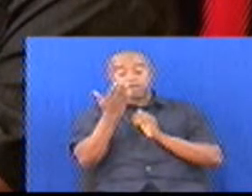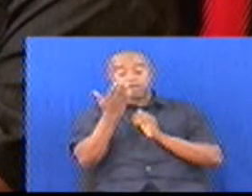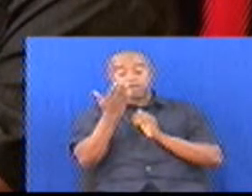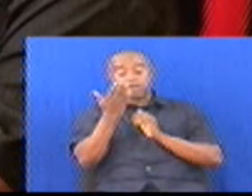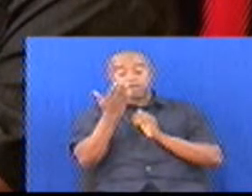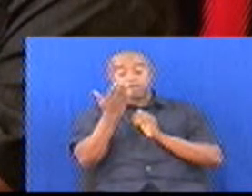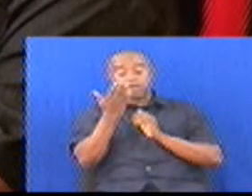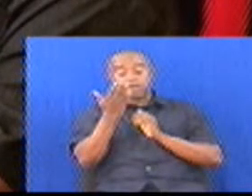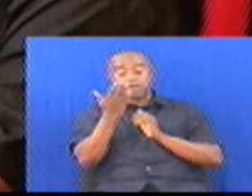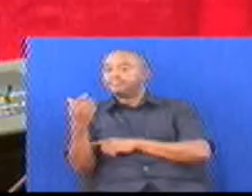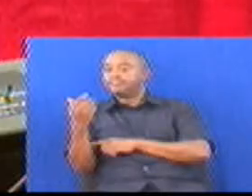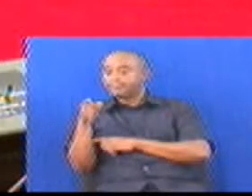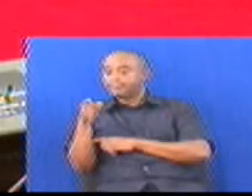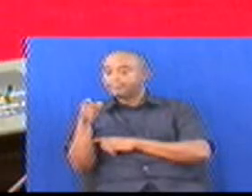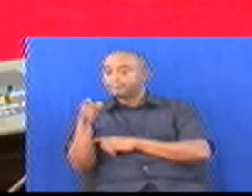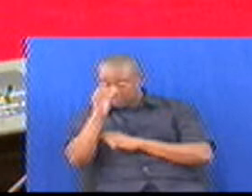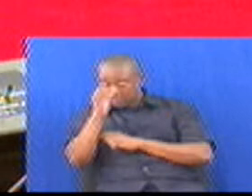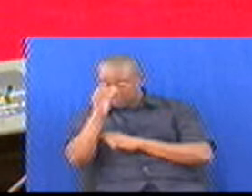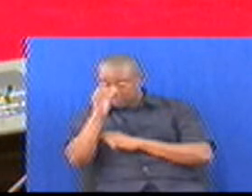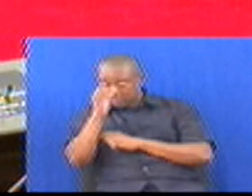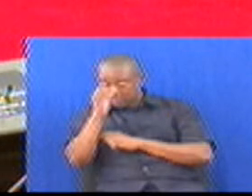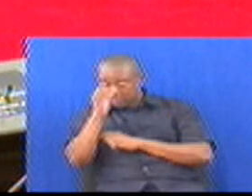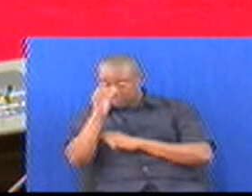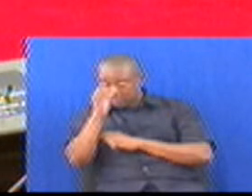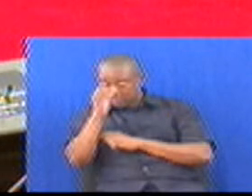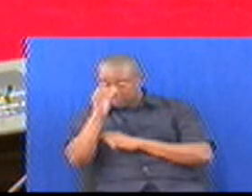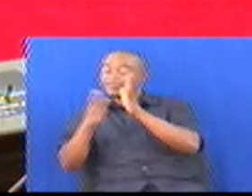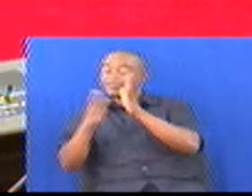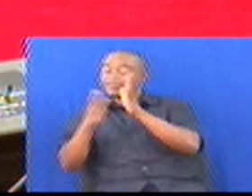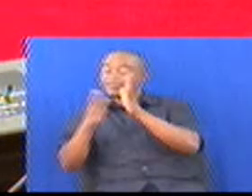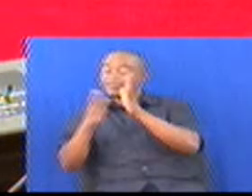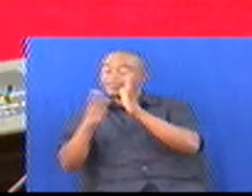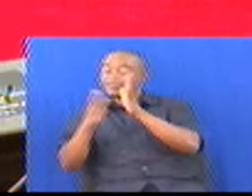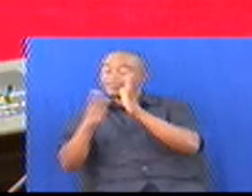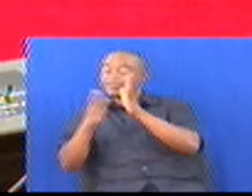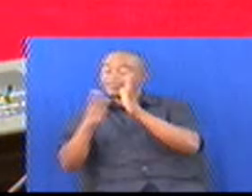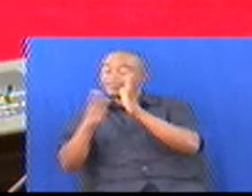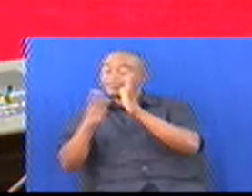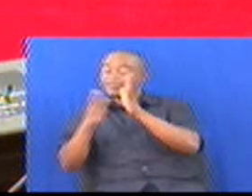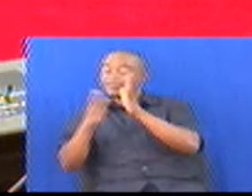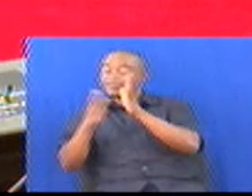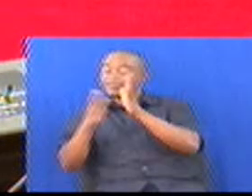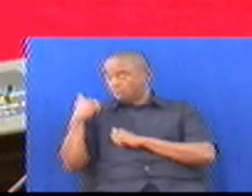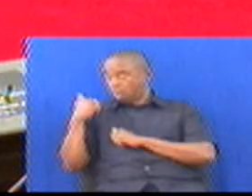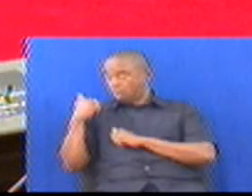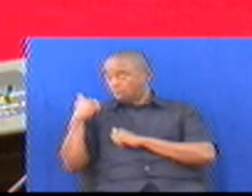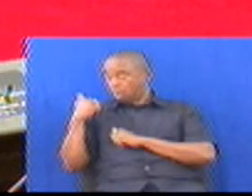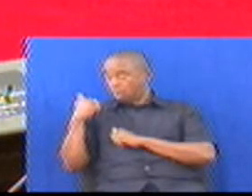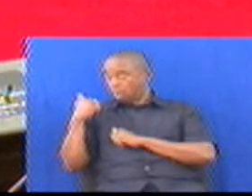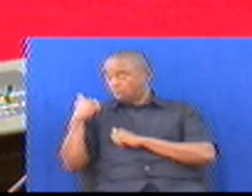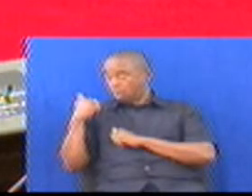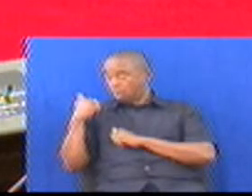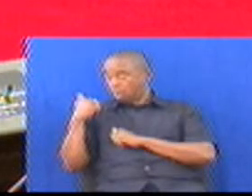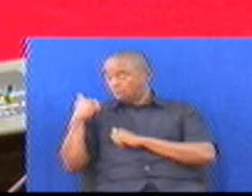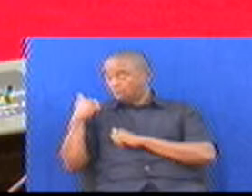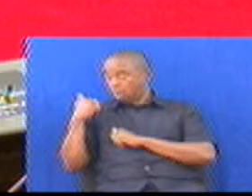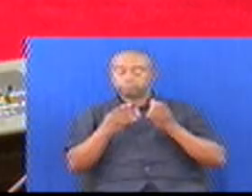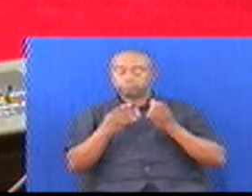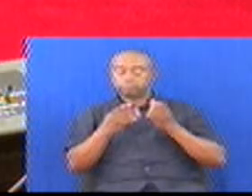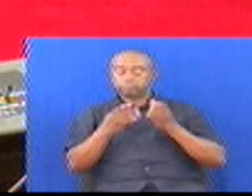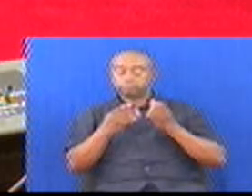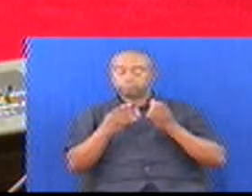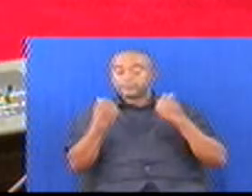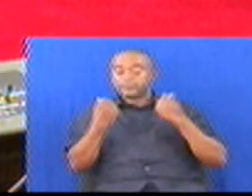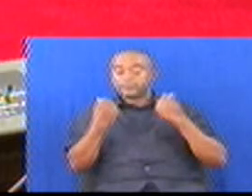81.5% na 80.6% mwaka 2019 mtawalia. Uimarishaji wa vyuo